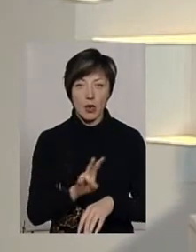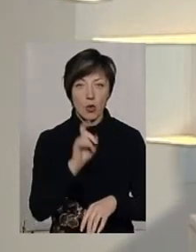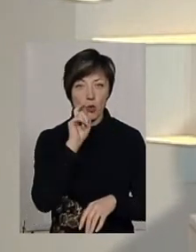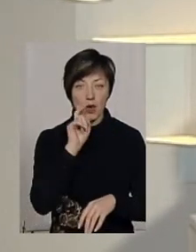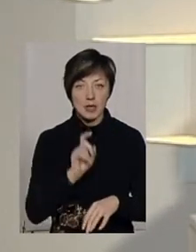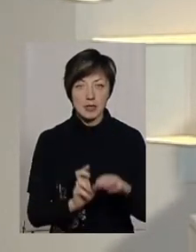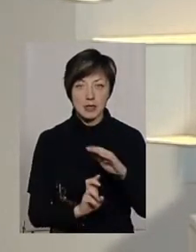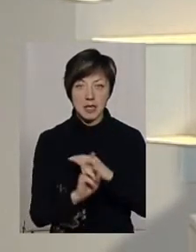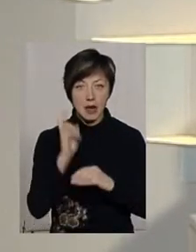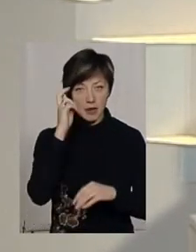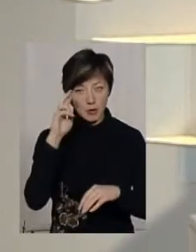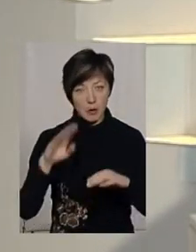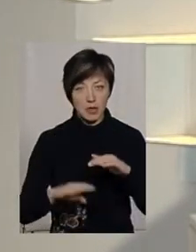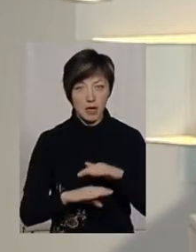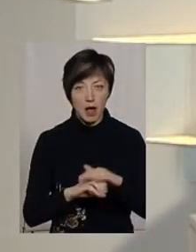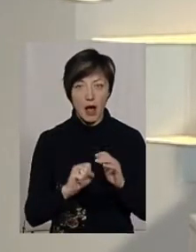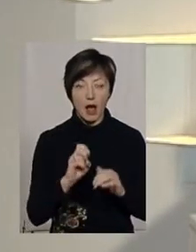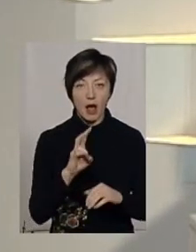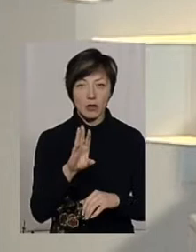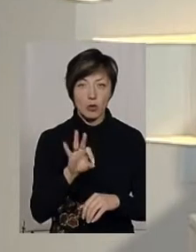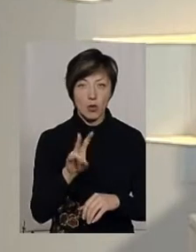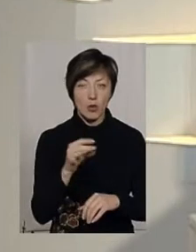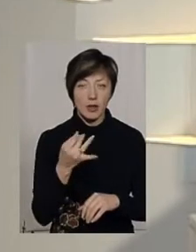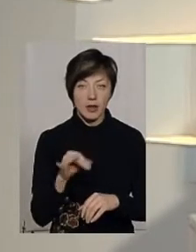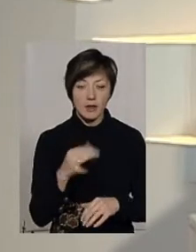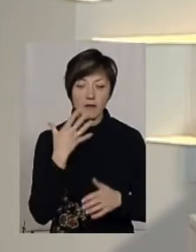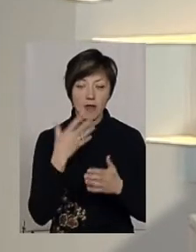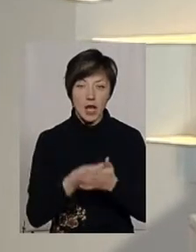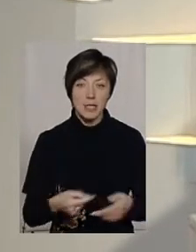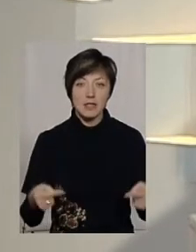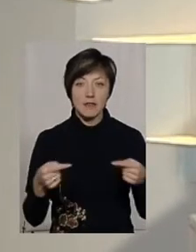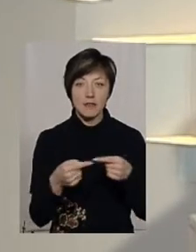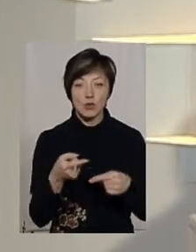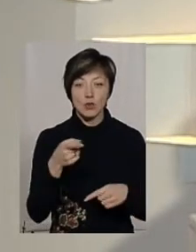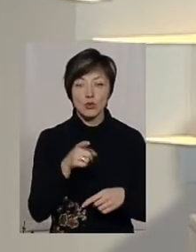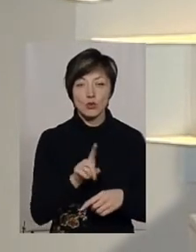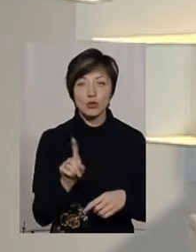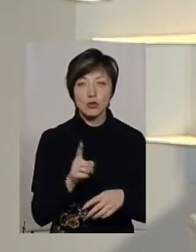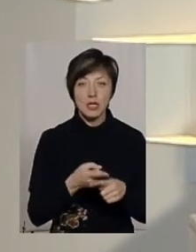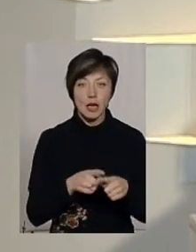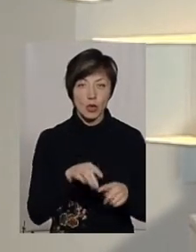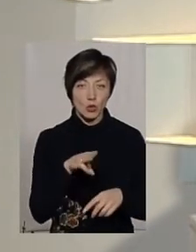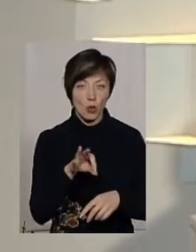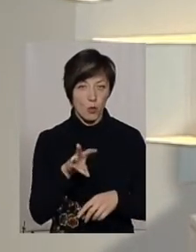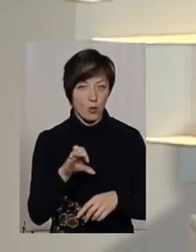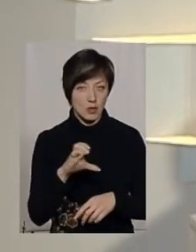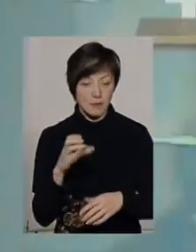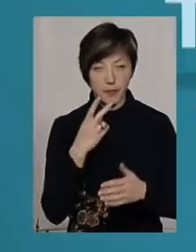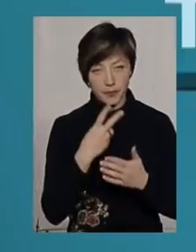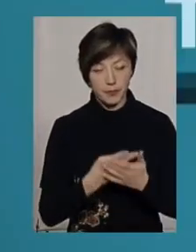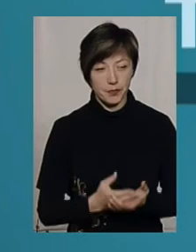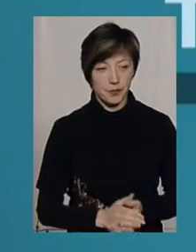православної церкви Київського патріархату Антоній дав власне визначення тому, що таке томос. Давайте